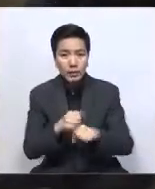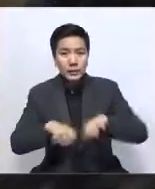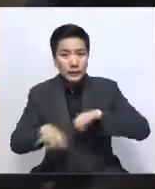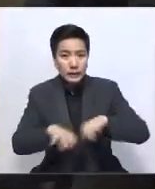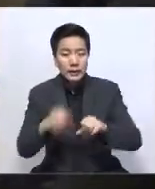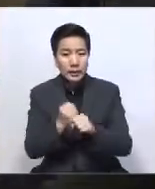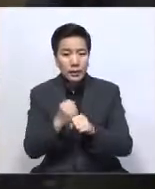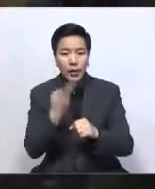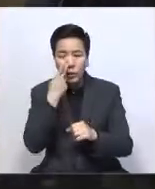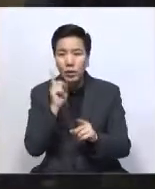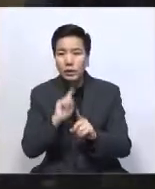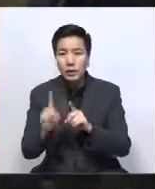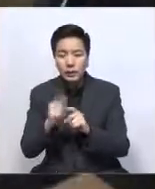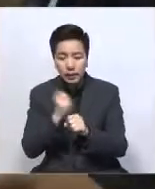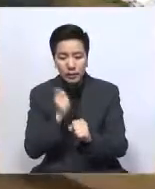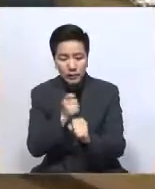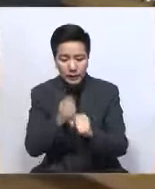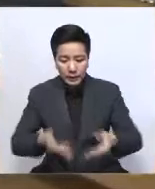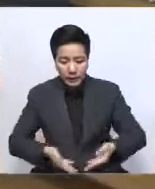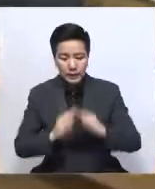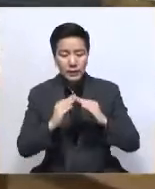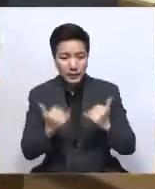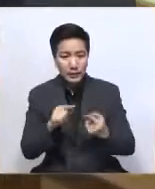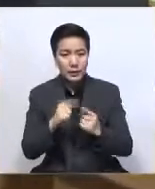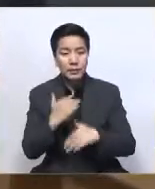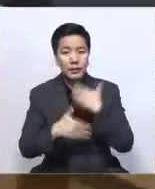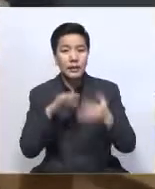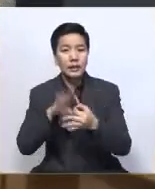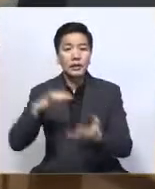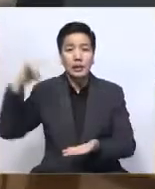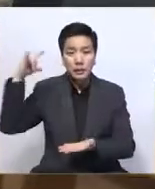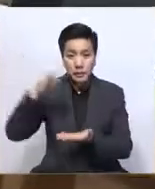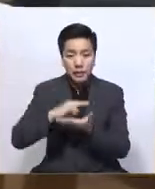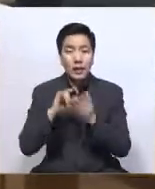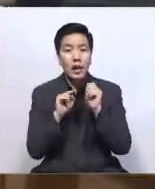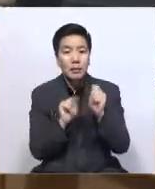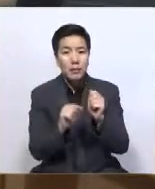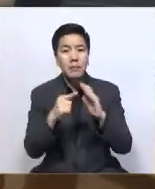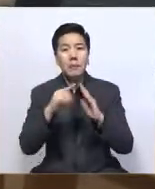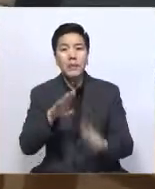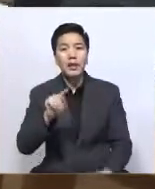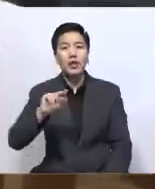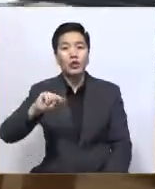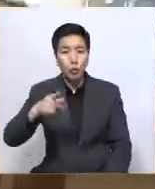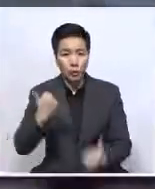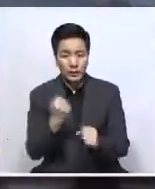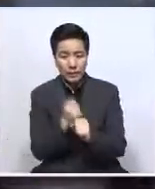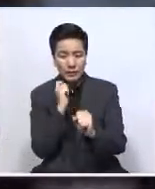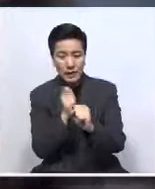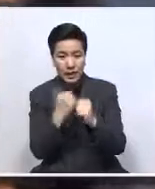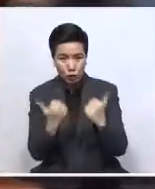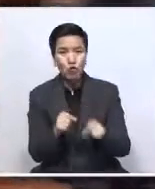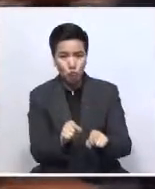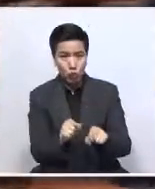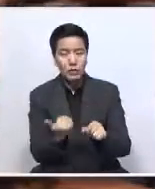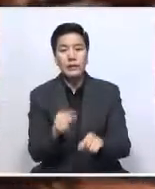อบเขตของงานเพื่อดำเนินการก่อสร้างค่ะส่วนโครงการพัฒนาท่าอากาศยานเบตงอยู่ระหว่างการก่อสร้างซึ่งความคืบหน้า